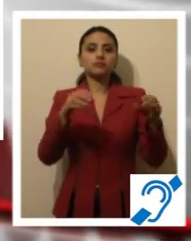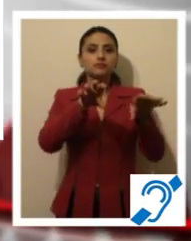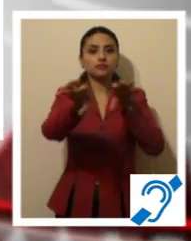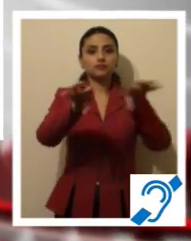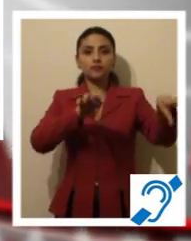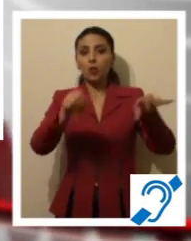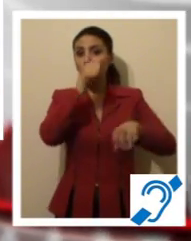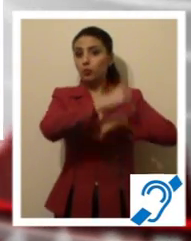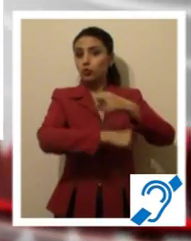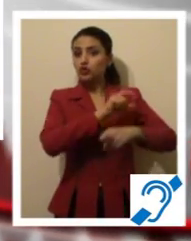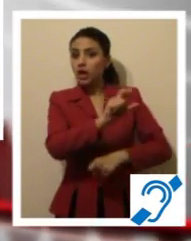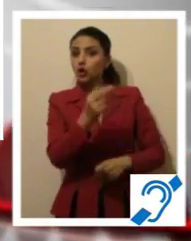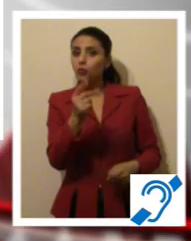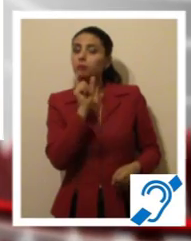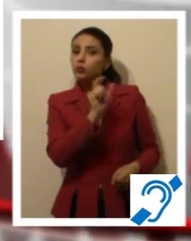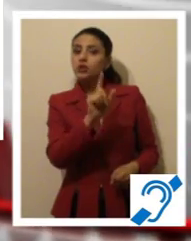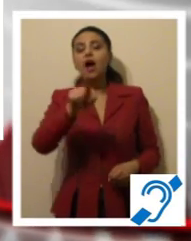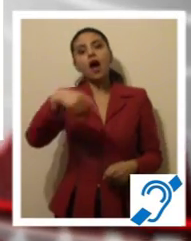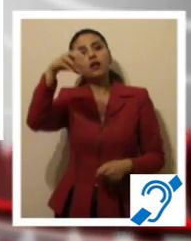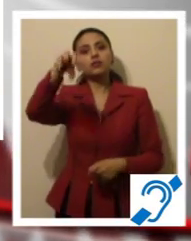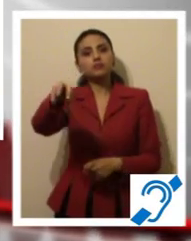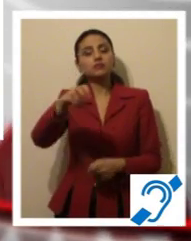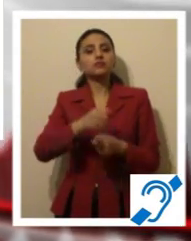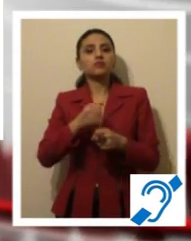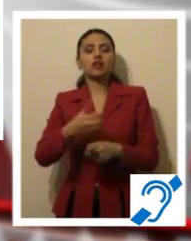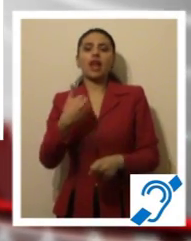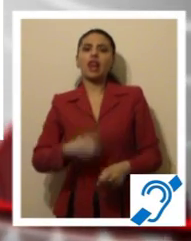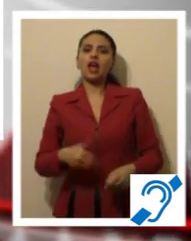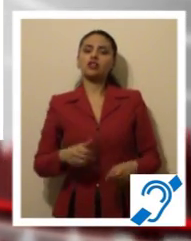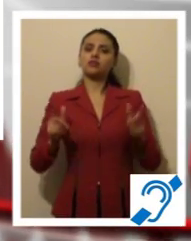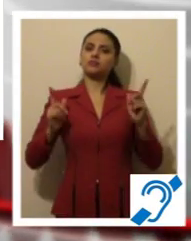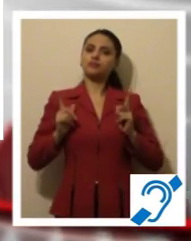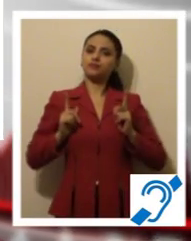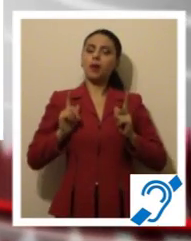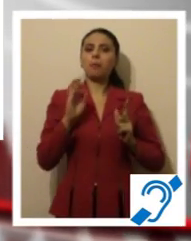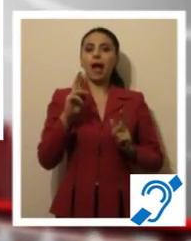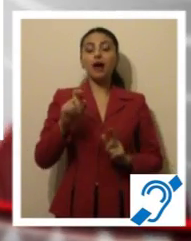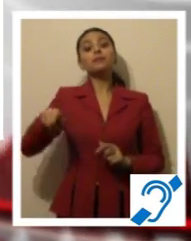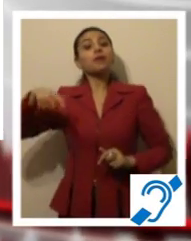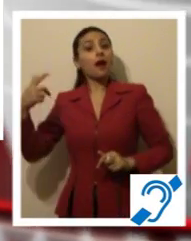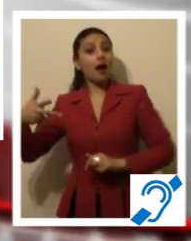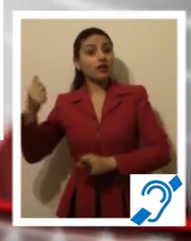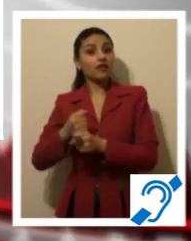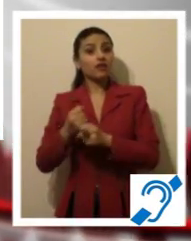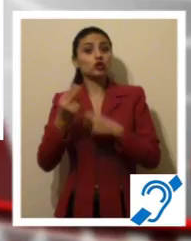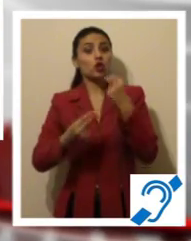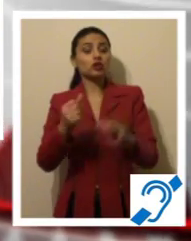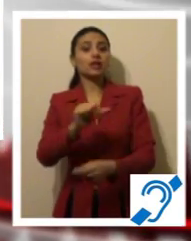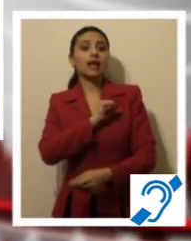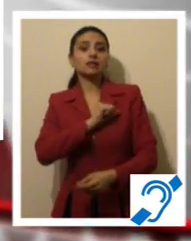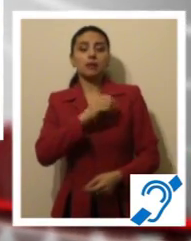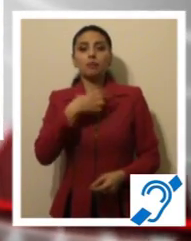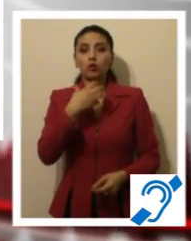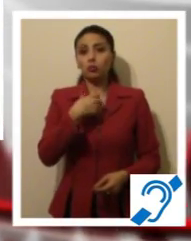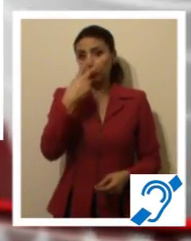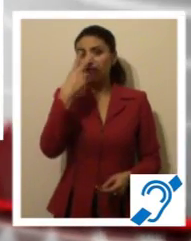care muncesc puțin la număr, o altă categorie lichelele și leneșii care stau prin cârciumi și a treia cei care fac jocuri și interese politice. Din punctul